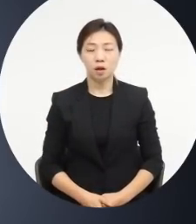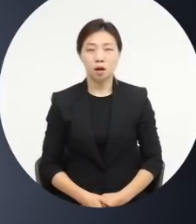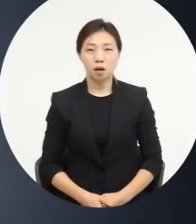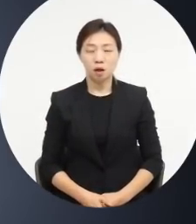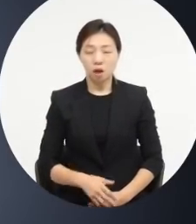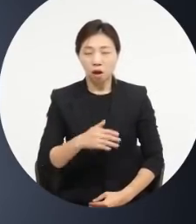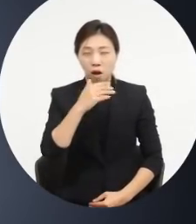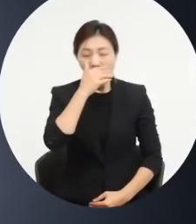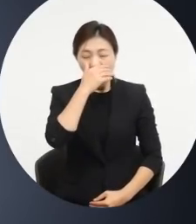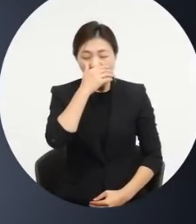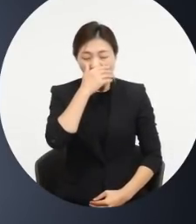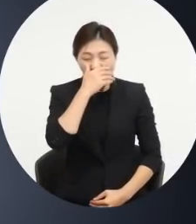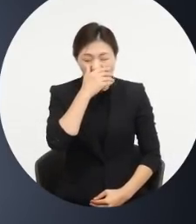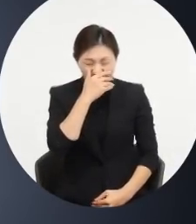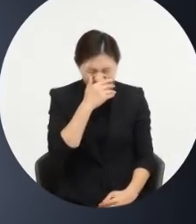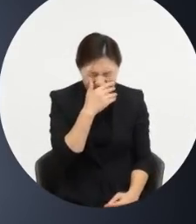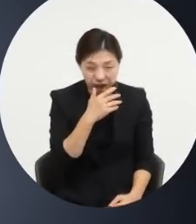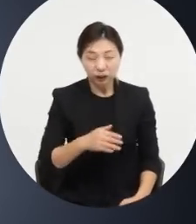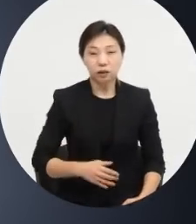근데 그거를